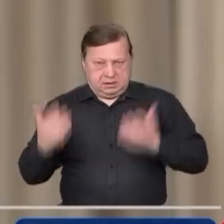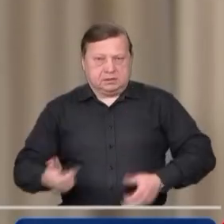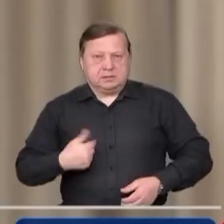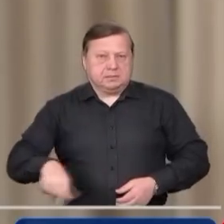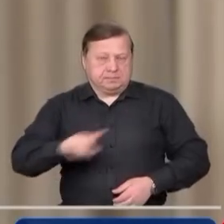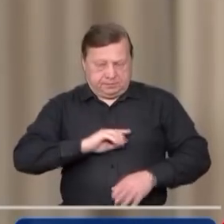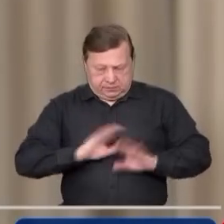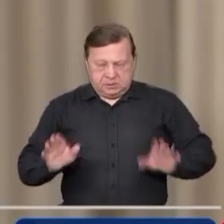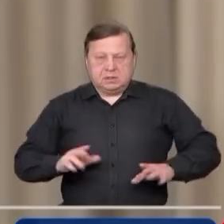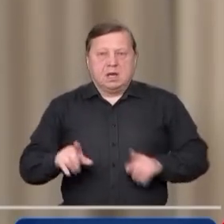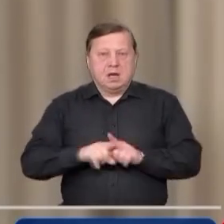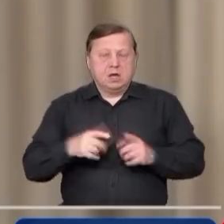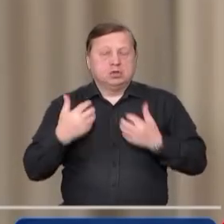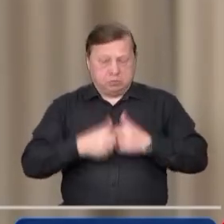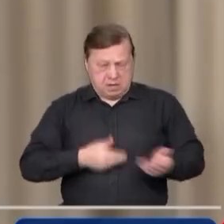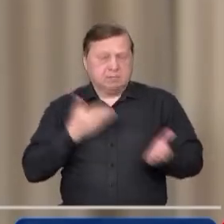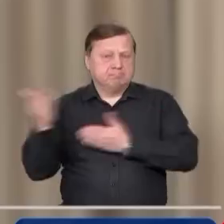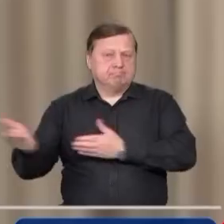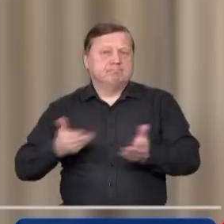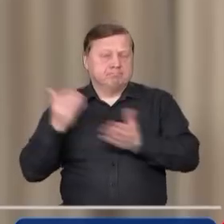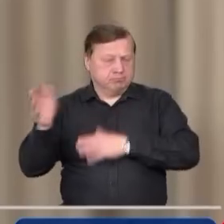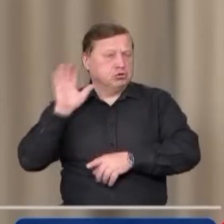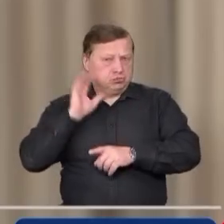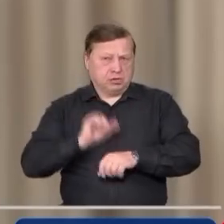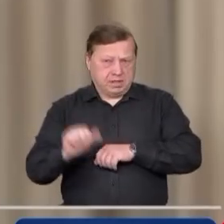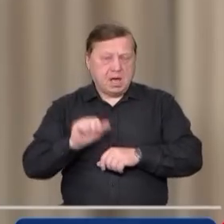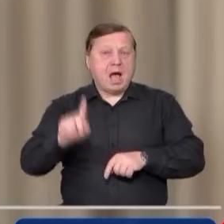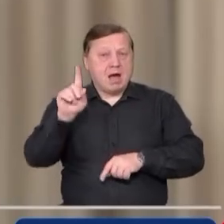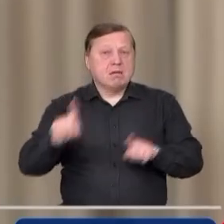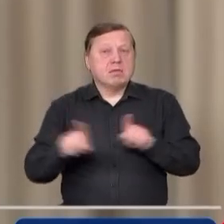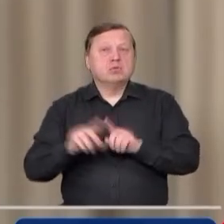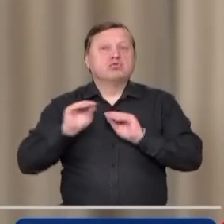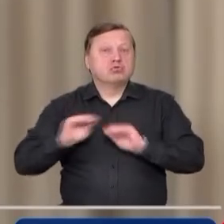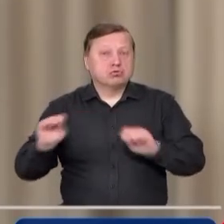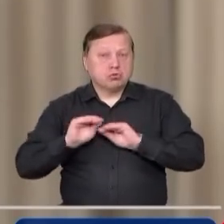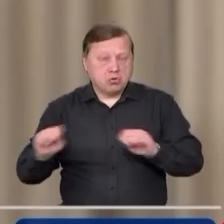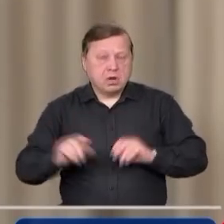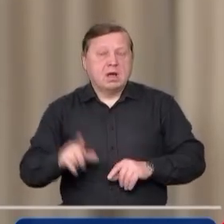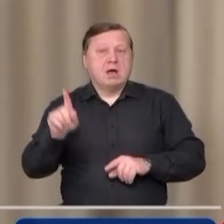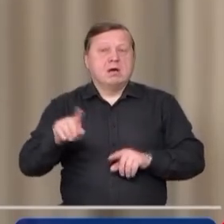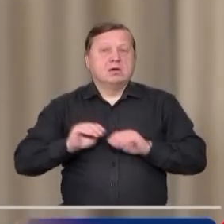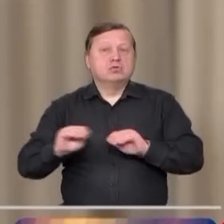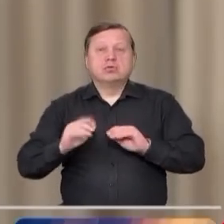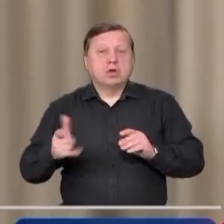tylko dostawy sprzętu, lecz również ich szkolenie oraz konserwację i naprawę.